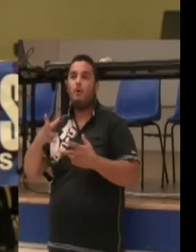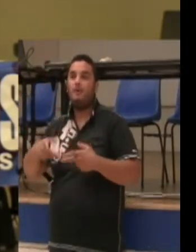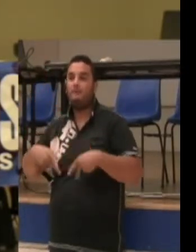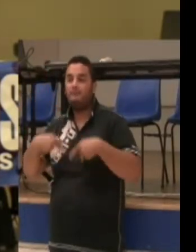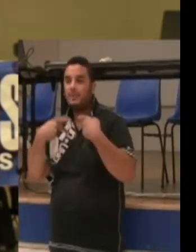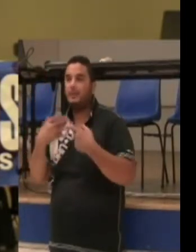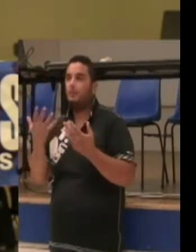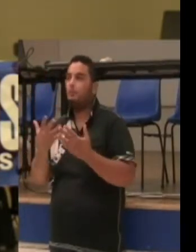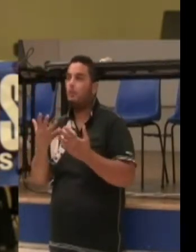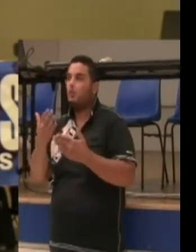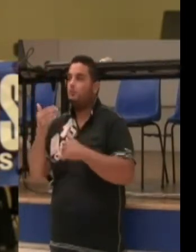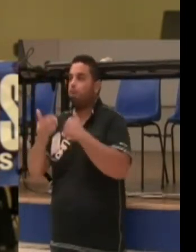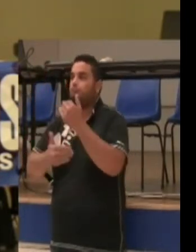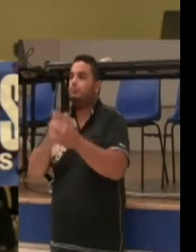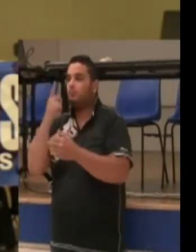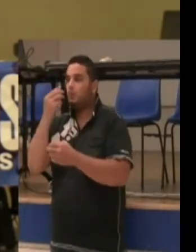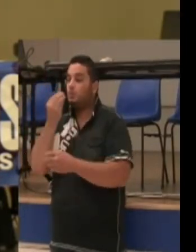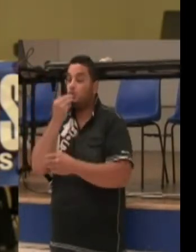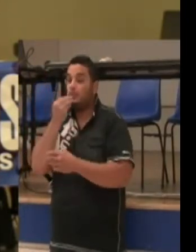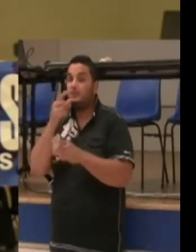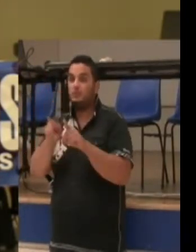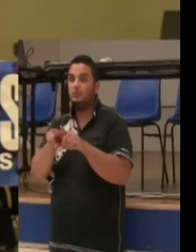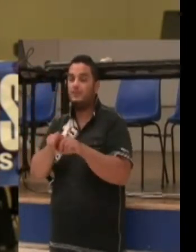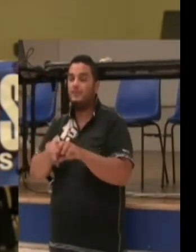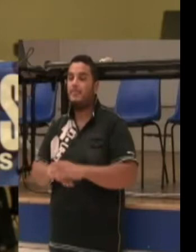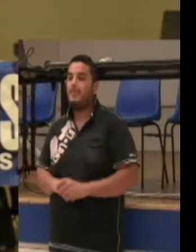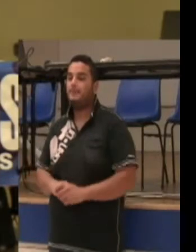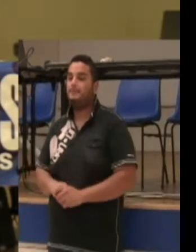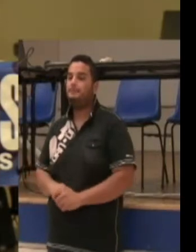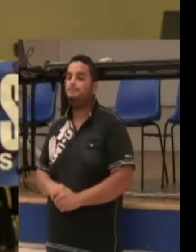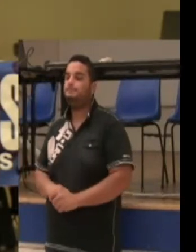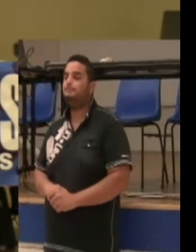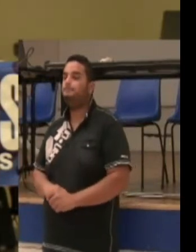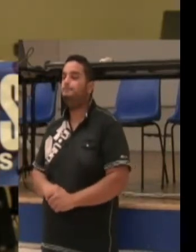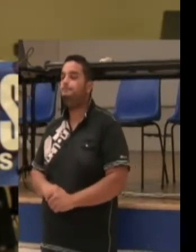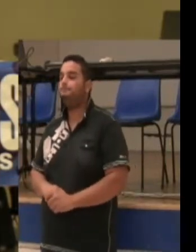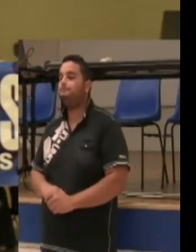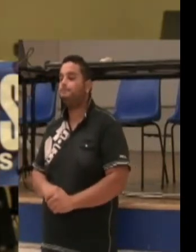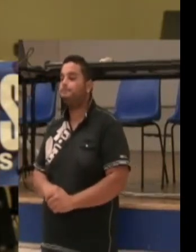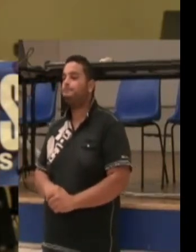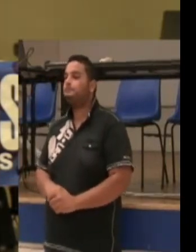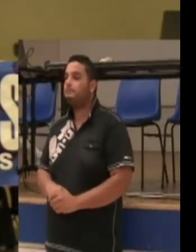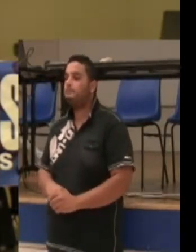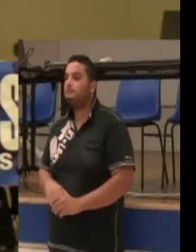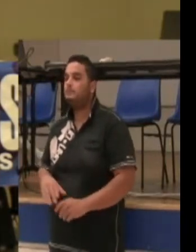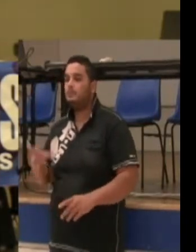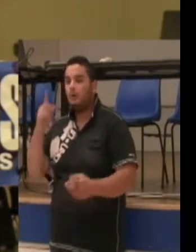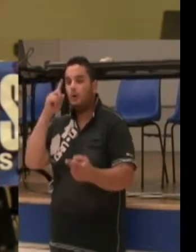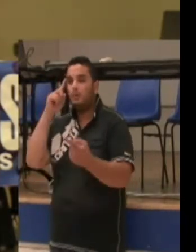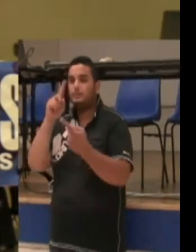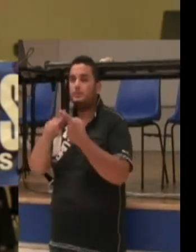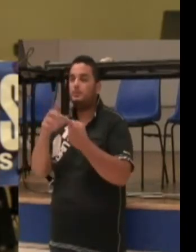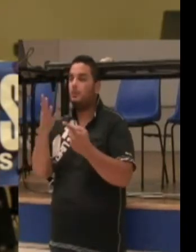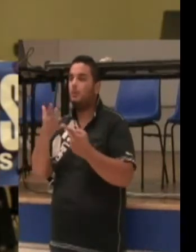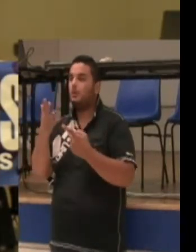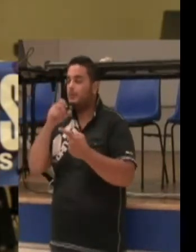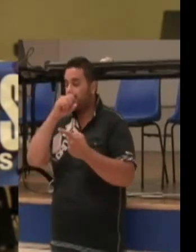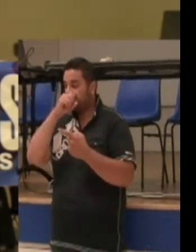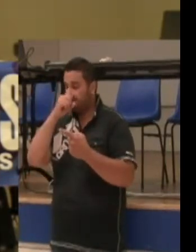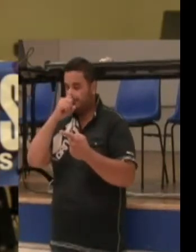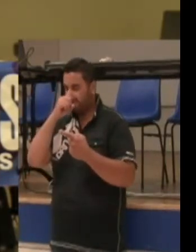modèle prophétique de la consommation. Son intervention portera sur les clés du rappel de Dieu à travers la